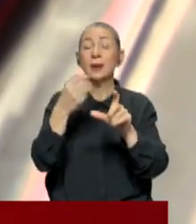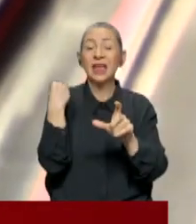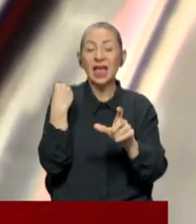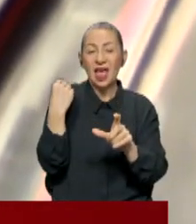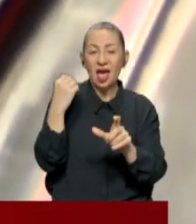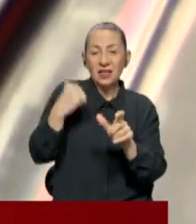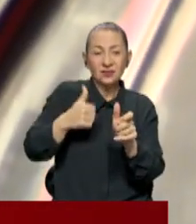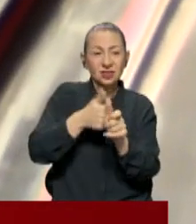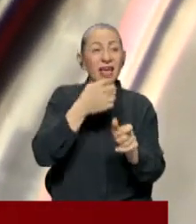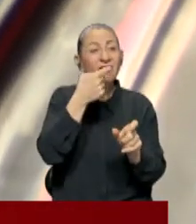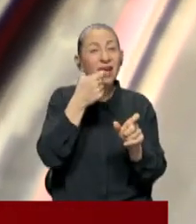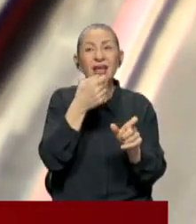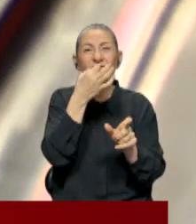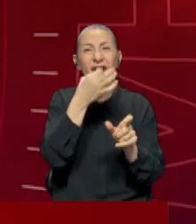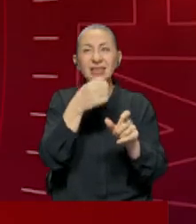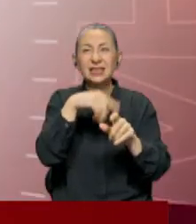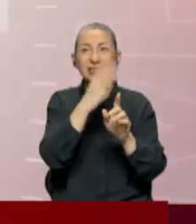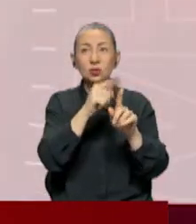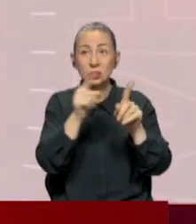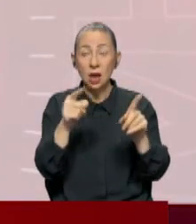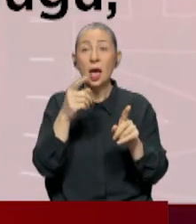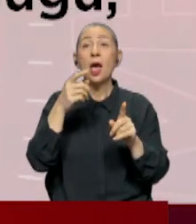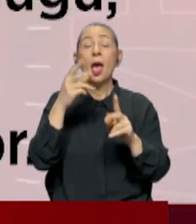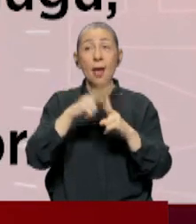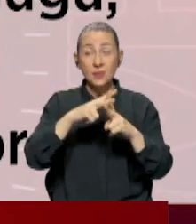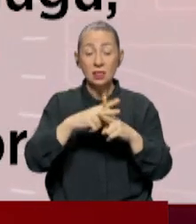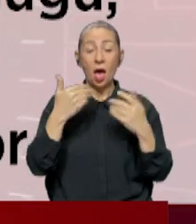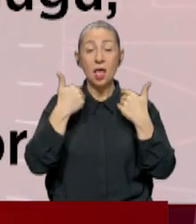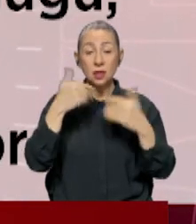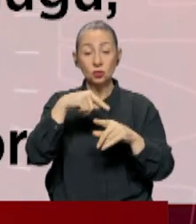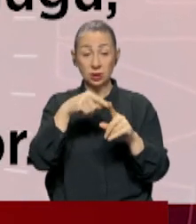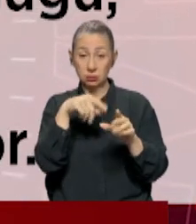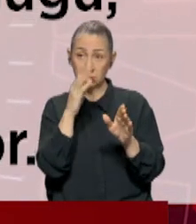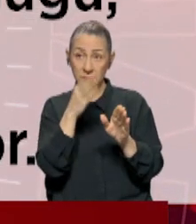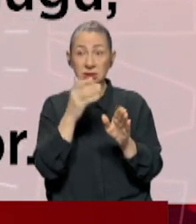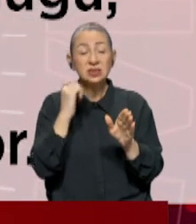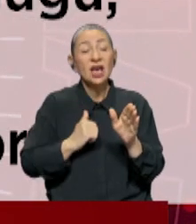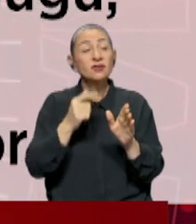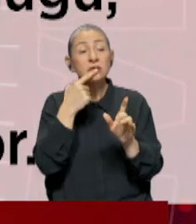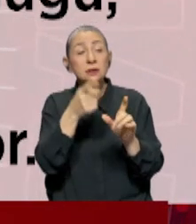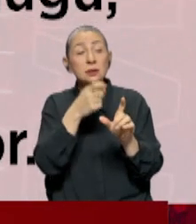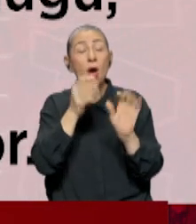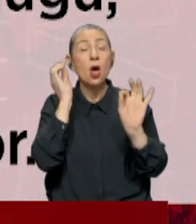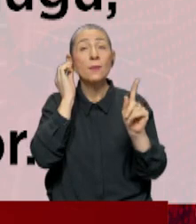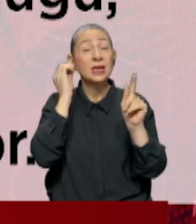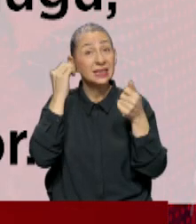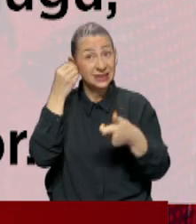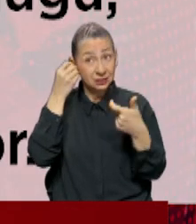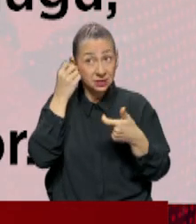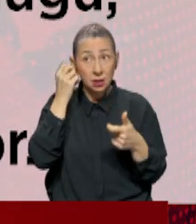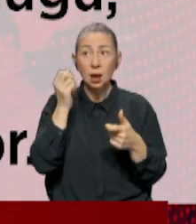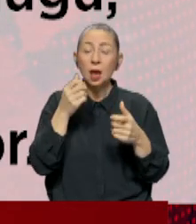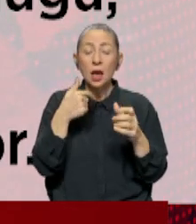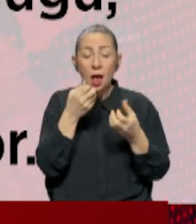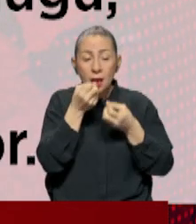savcıya ifade vermek için adliyeye gidiş sürecini. Emniyet ve adliye kulislerinde Demirbaş'ın savcılıkça sorgulanması sürecinde önemli bir ismin